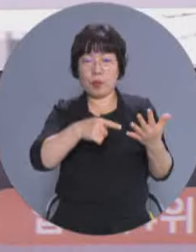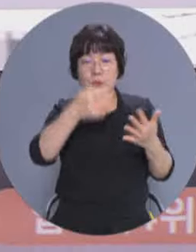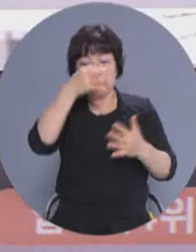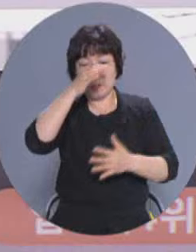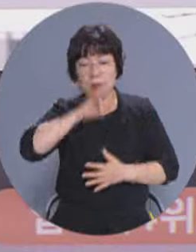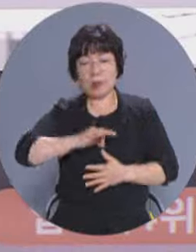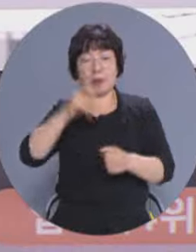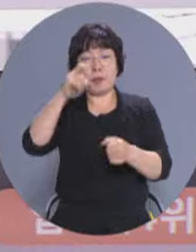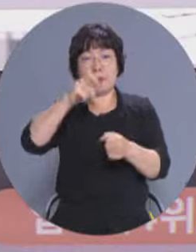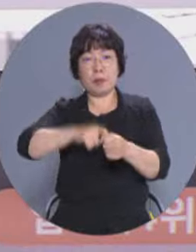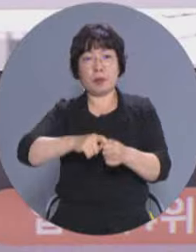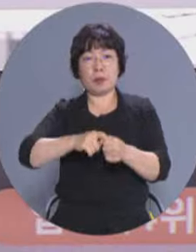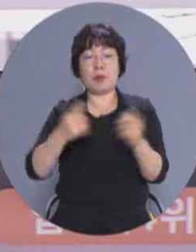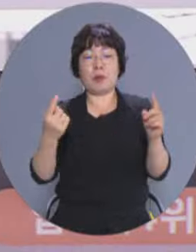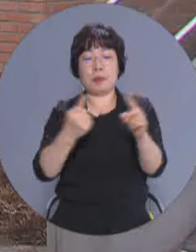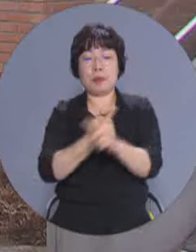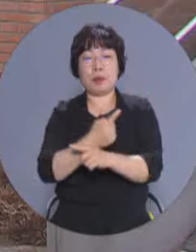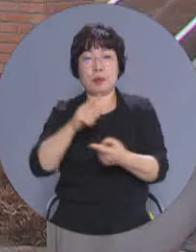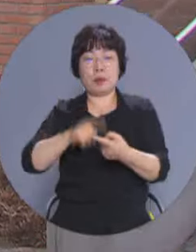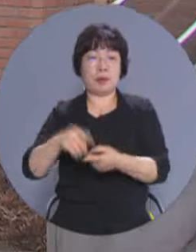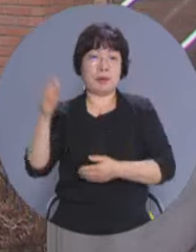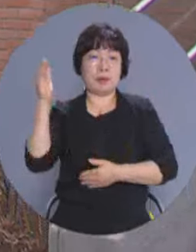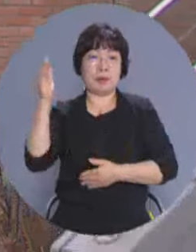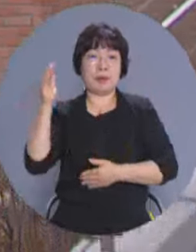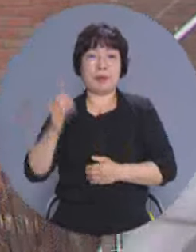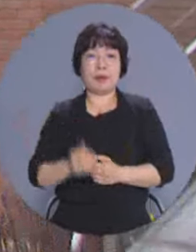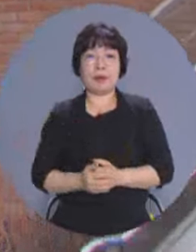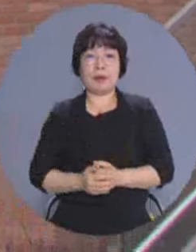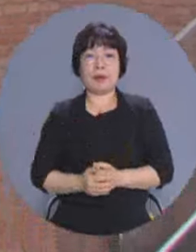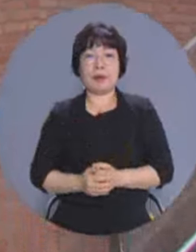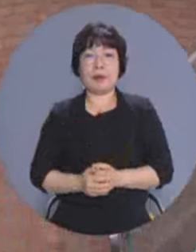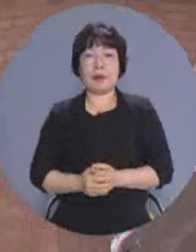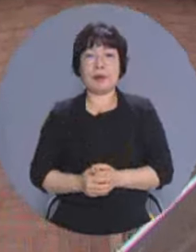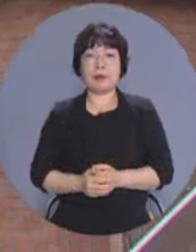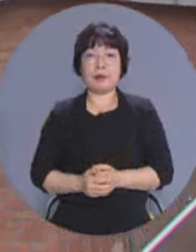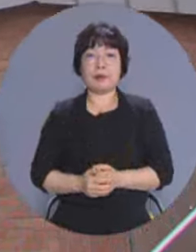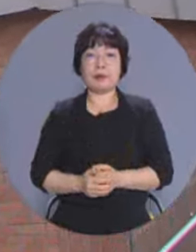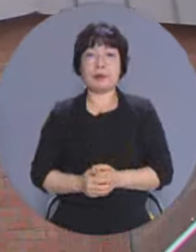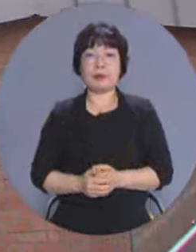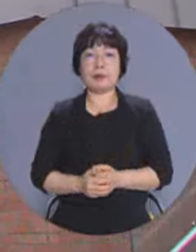극대화하기 위해 변경한 것이라고 해명했습니다. MBC 뉴스 김담입니다.